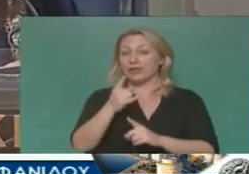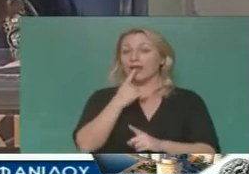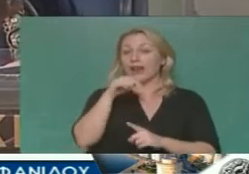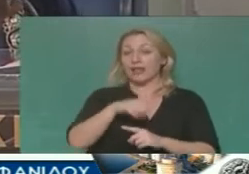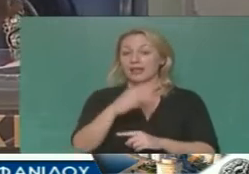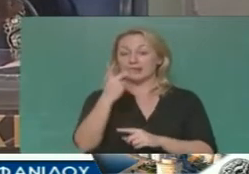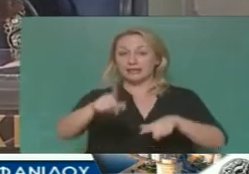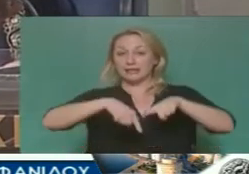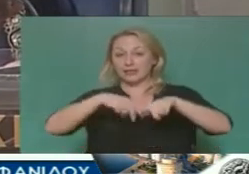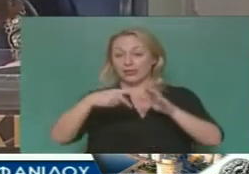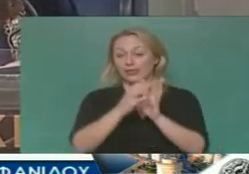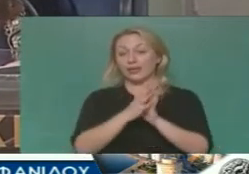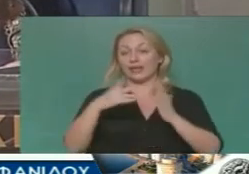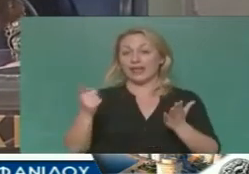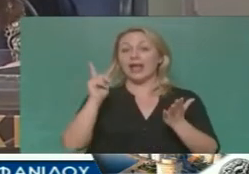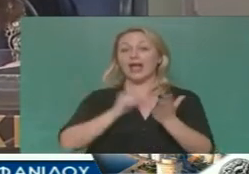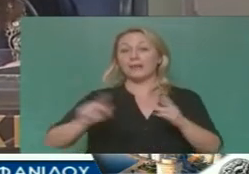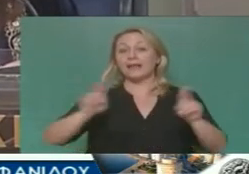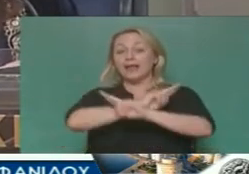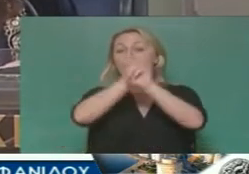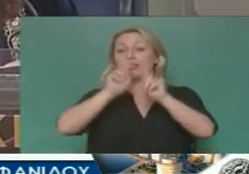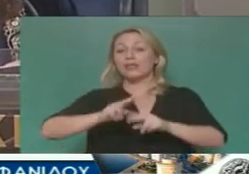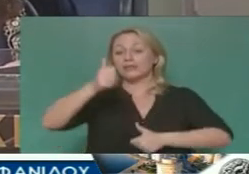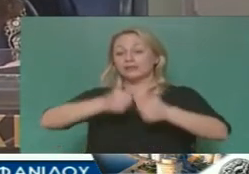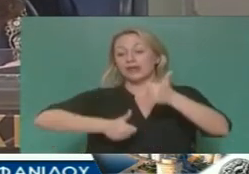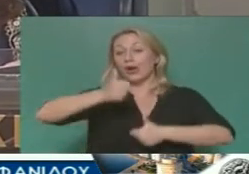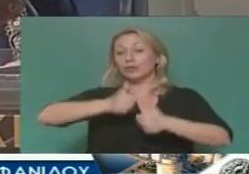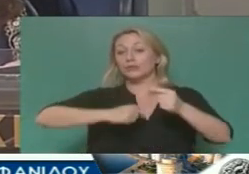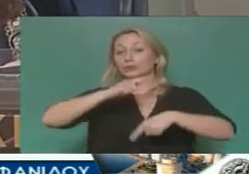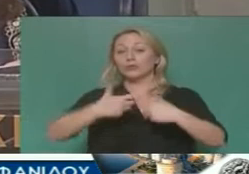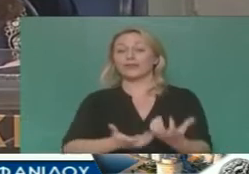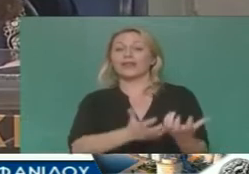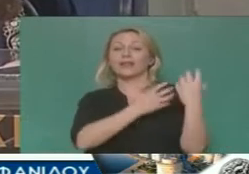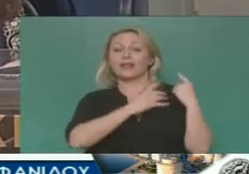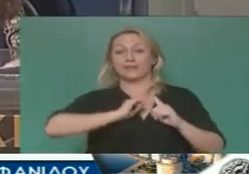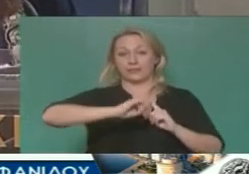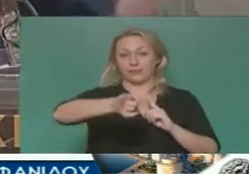τις 3/12/19 θα γίνει διεθνής αναδιαγωνισμός